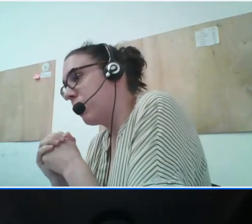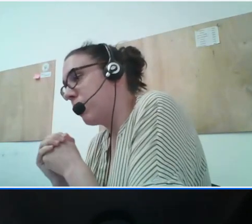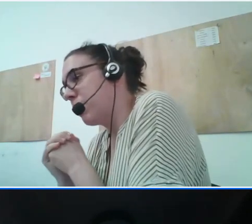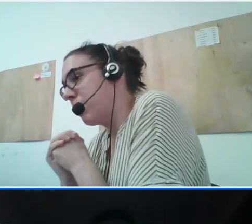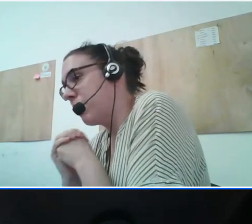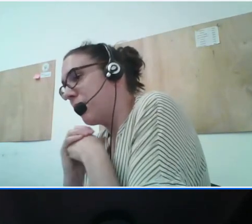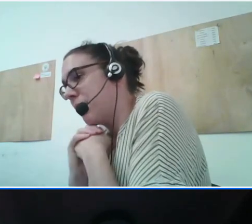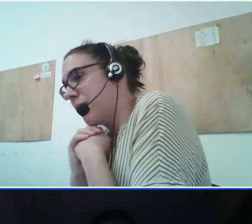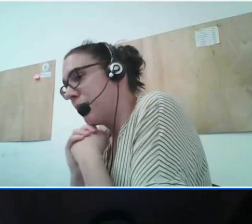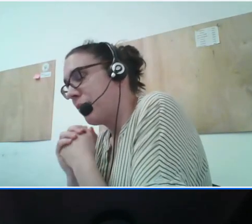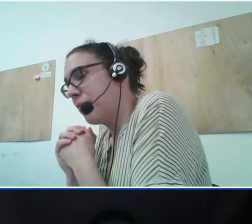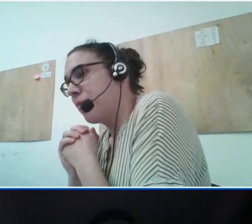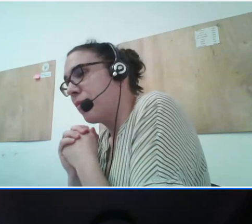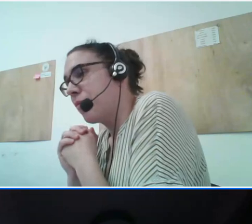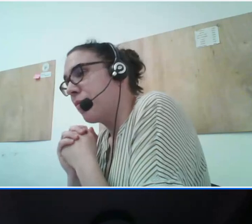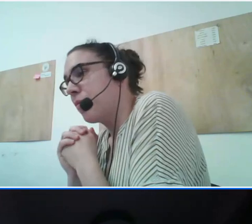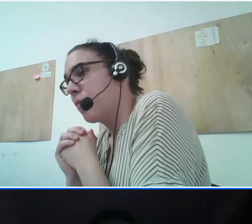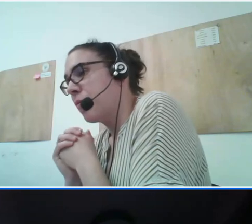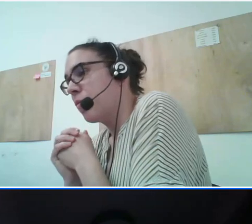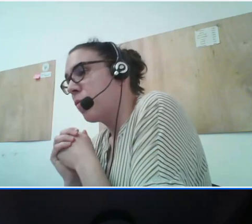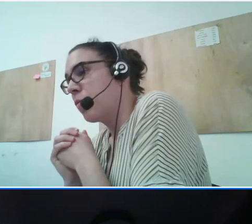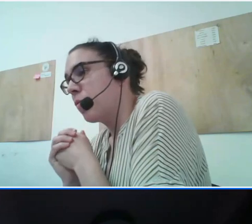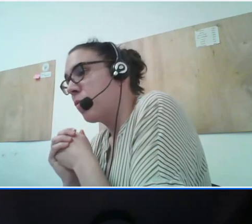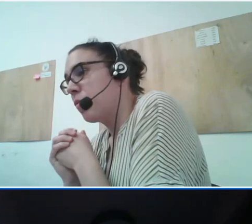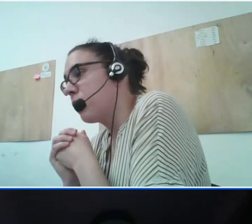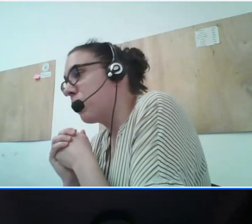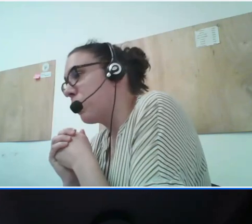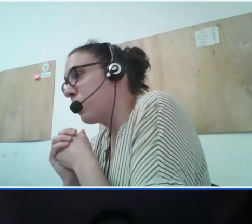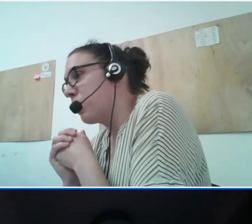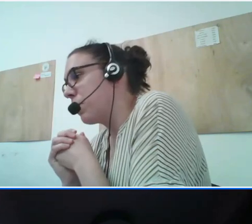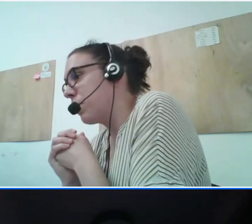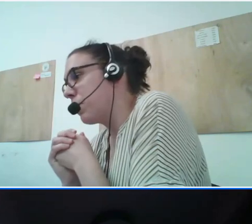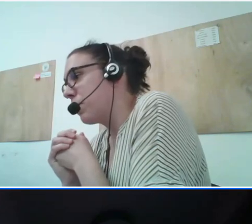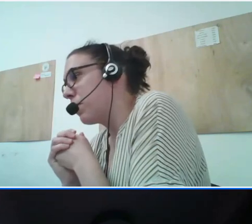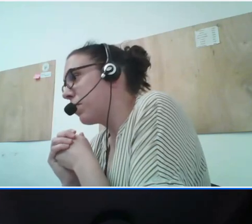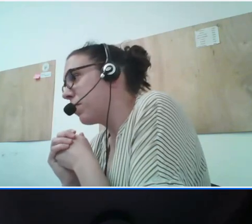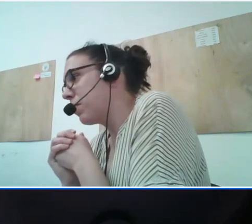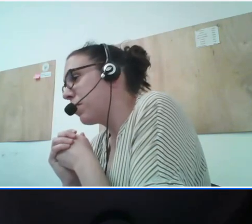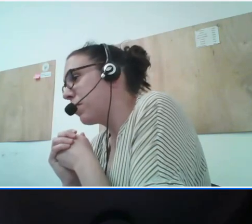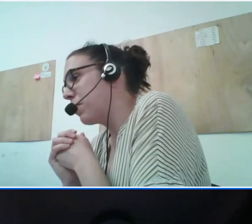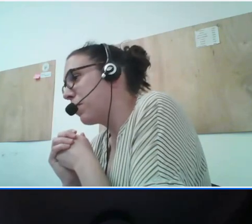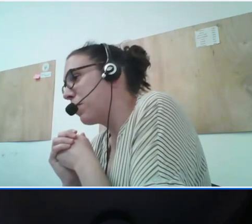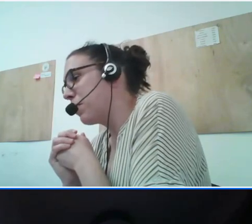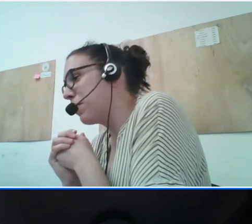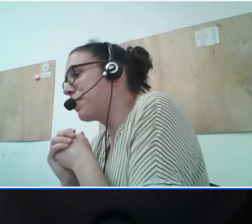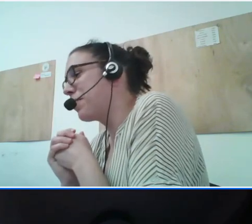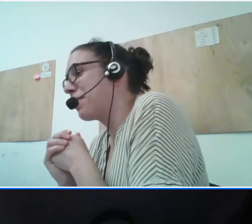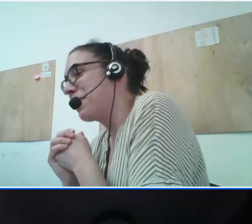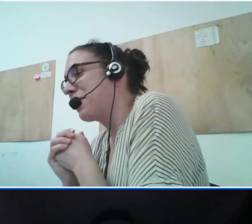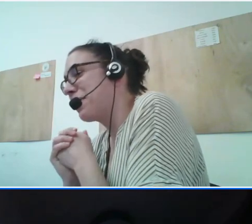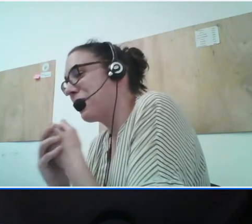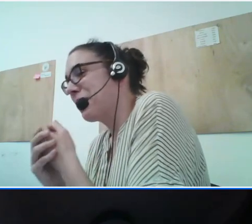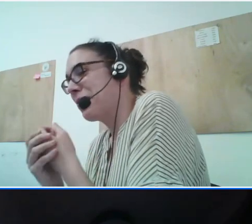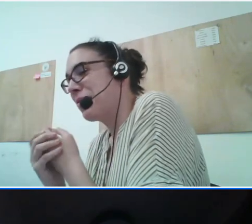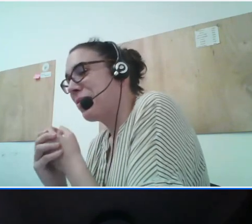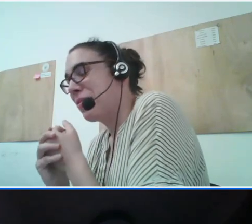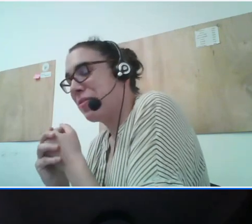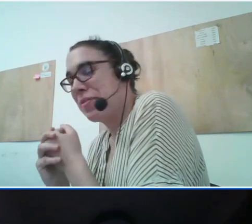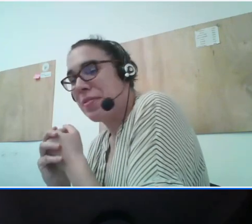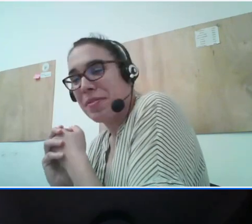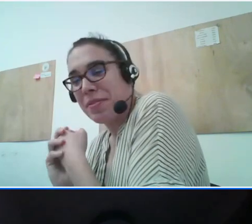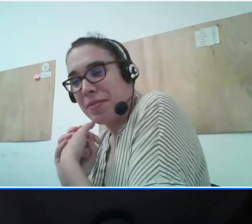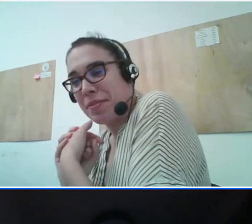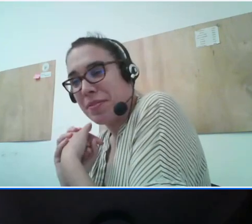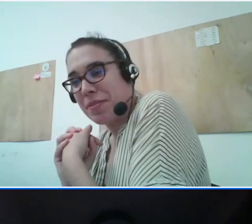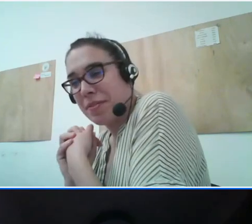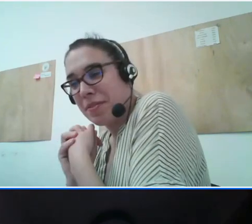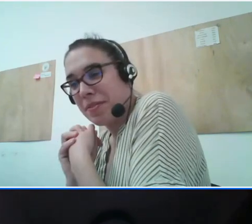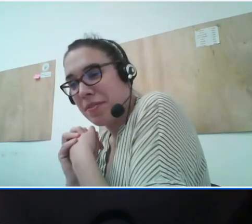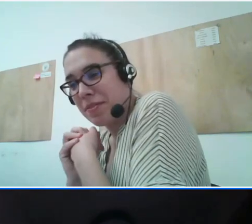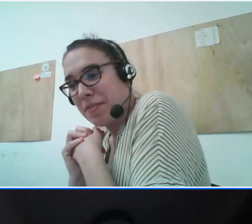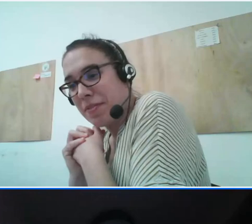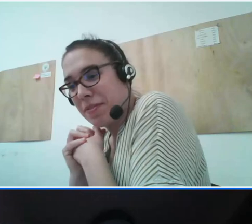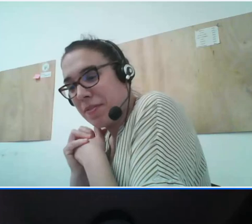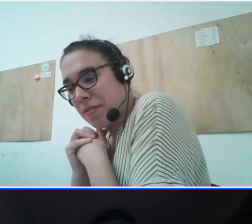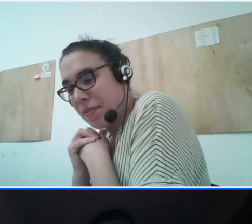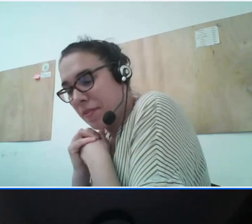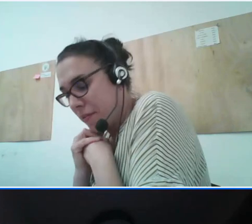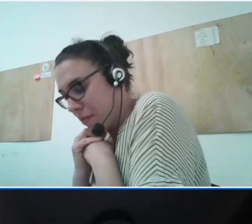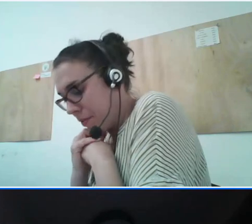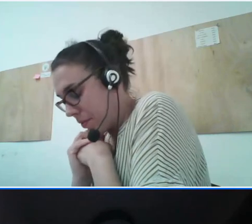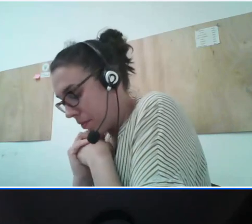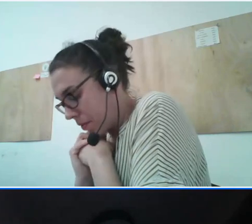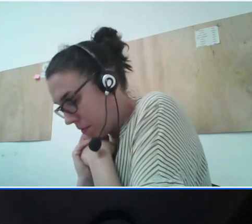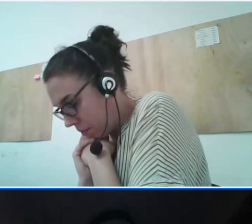tutti. Cercherò di sfatare il mito che gli avvocati sono noiosi quando cercano di esporre materie